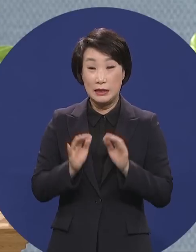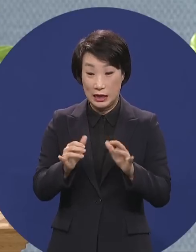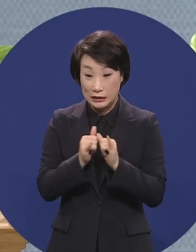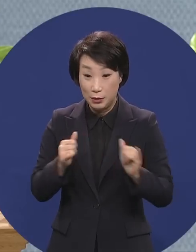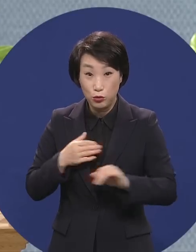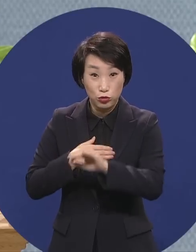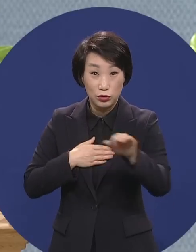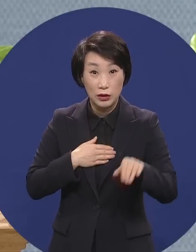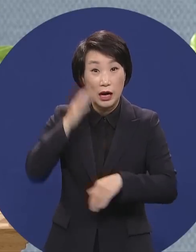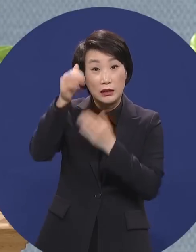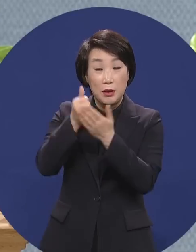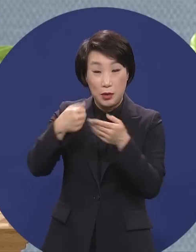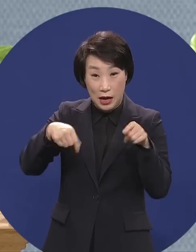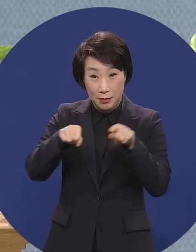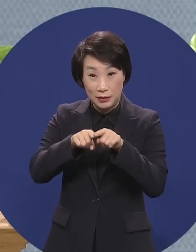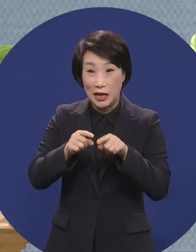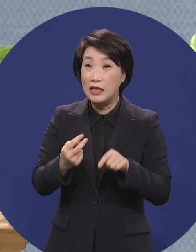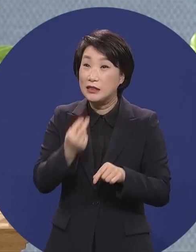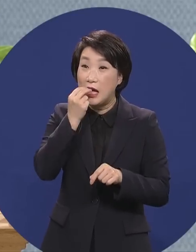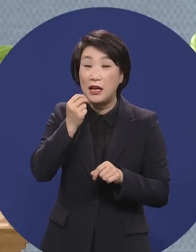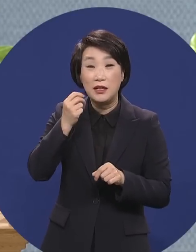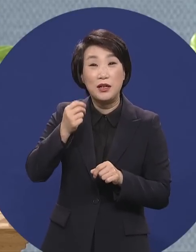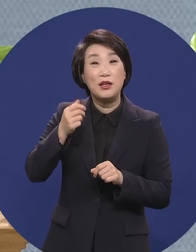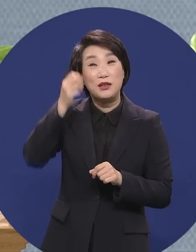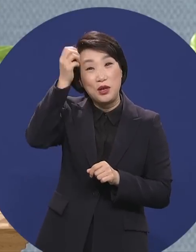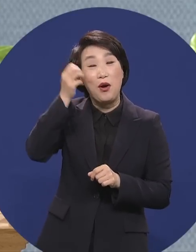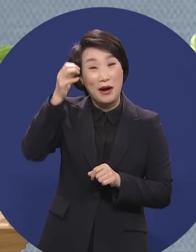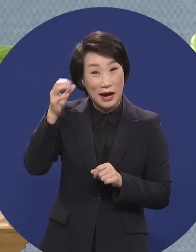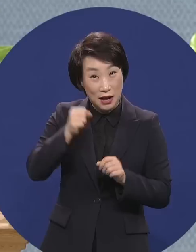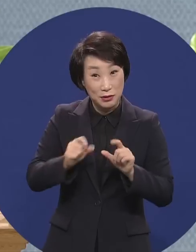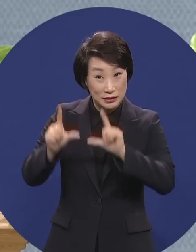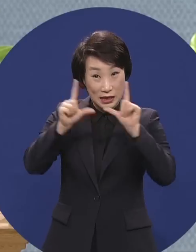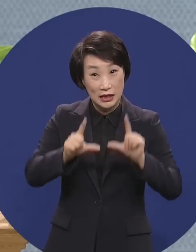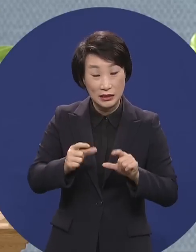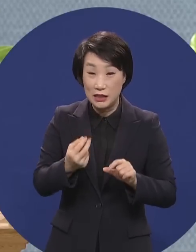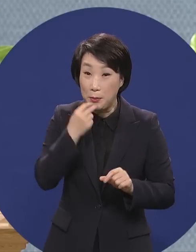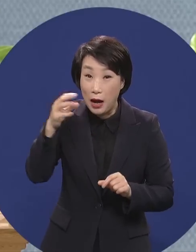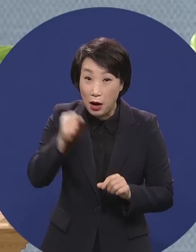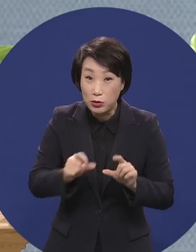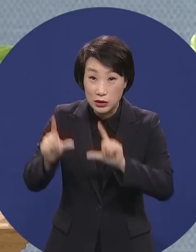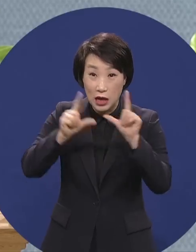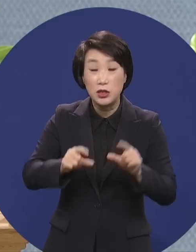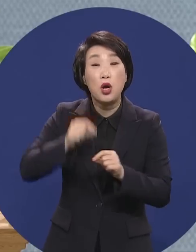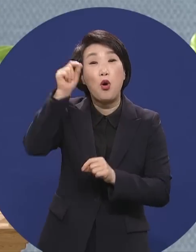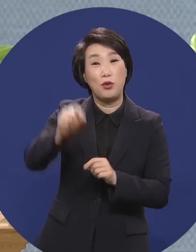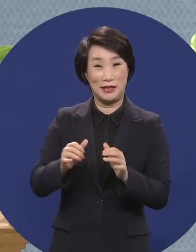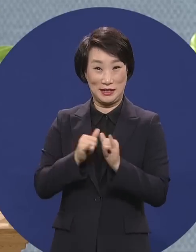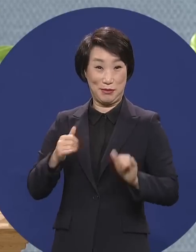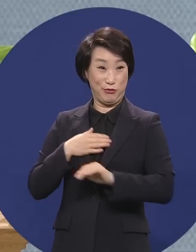사람은 하나님과 같은 생명을 가지고 살아가는 항구적 존재로서